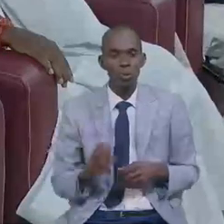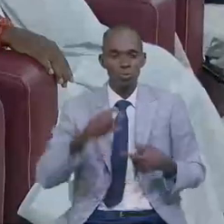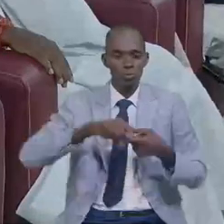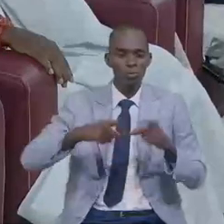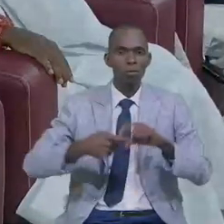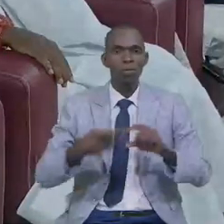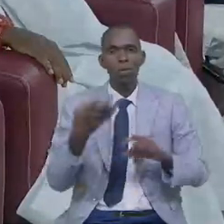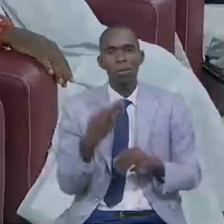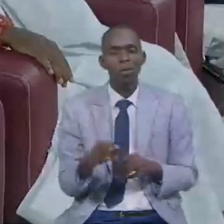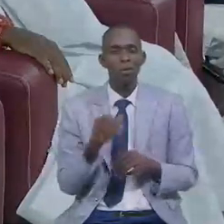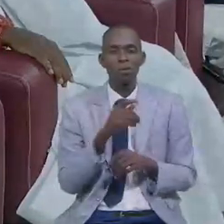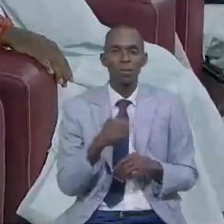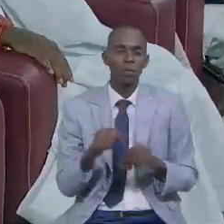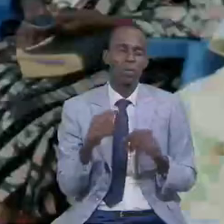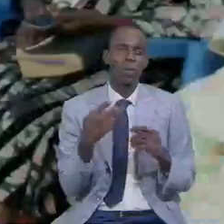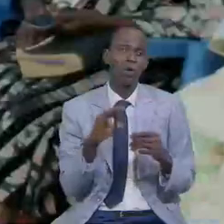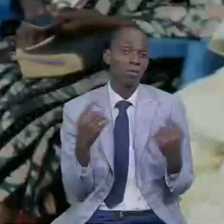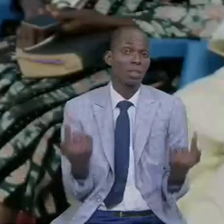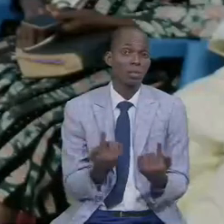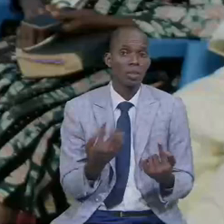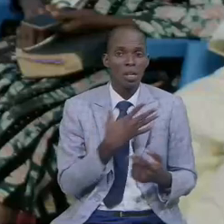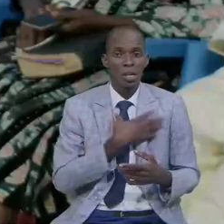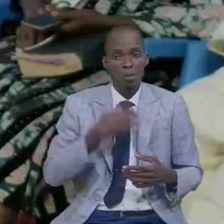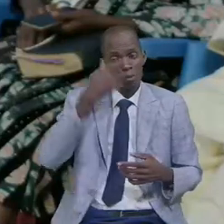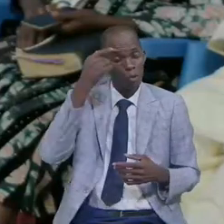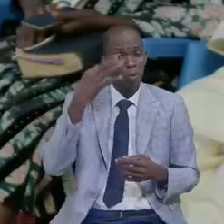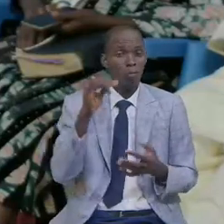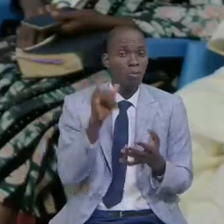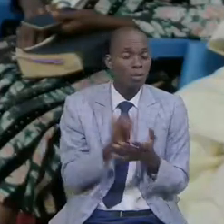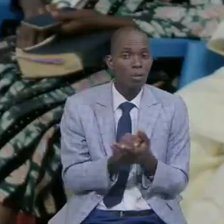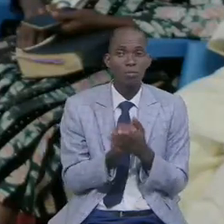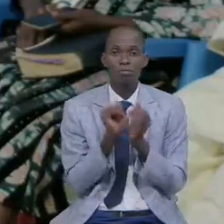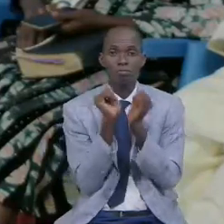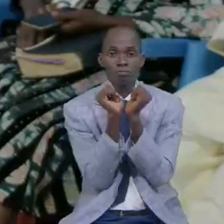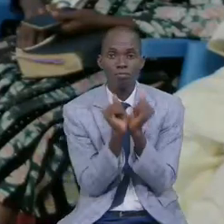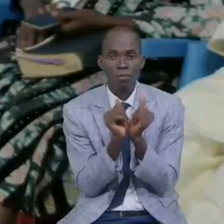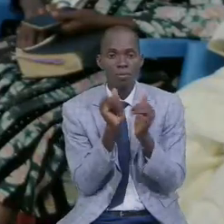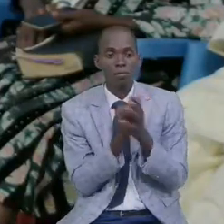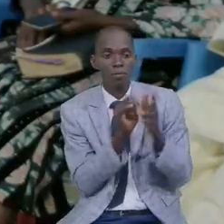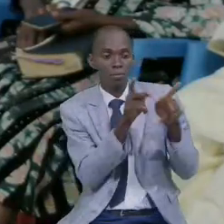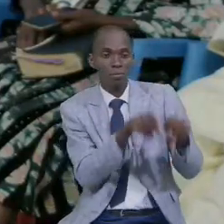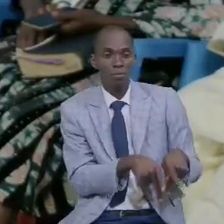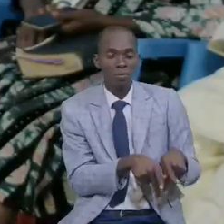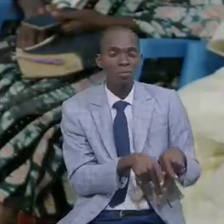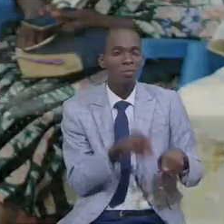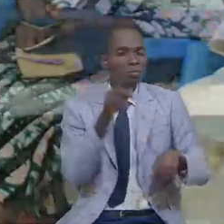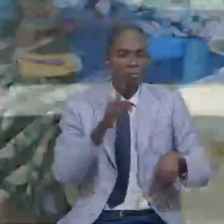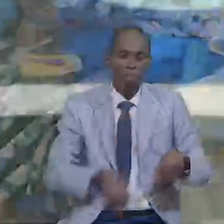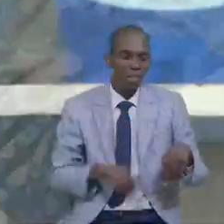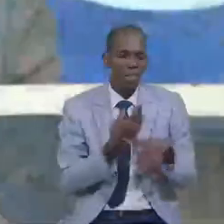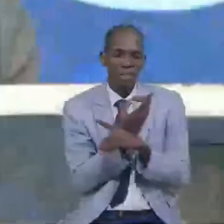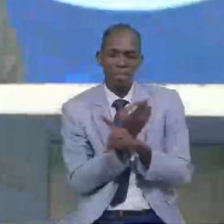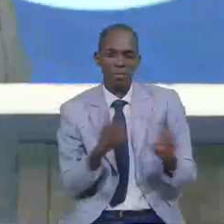péchés. Et à cause de cet esclavage, il ne peut pas se